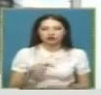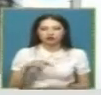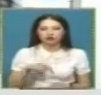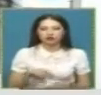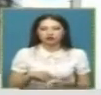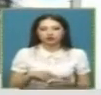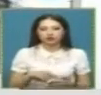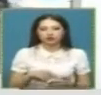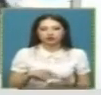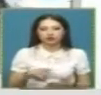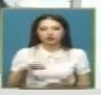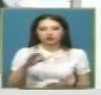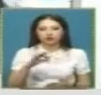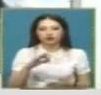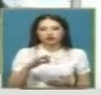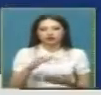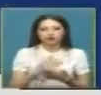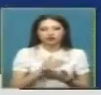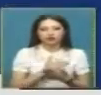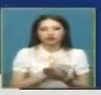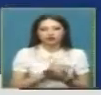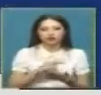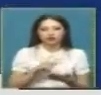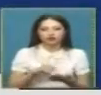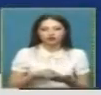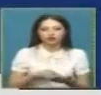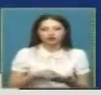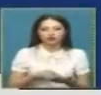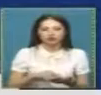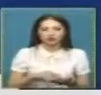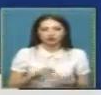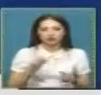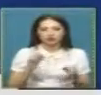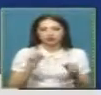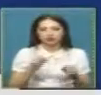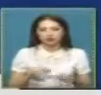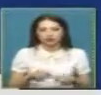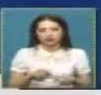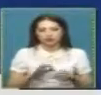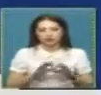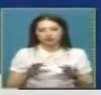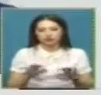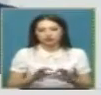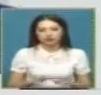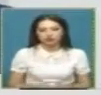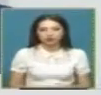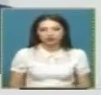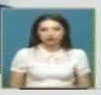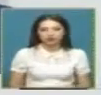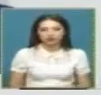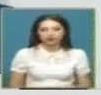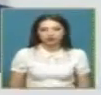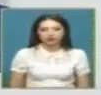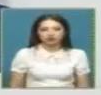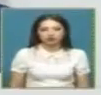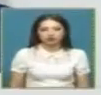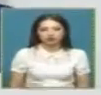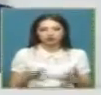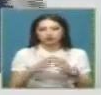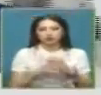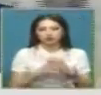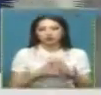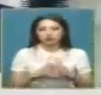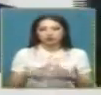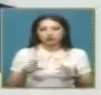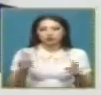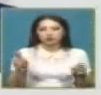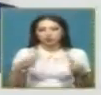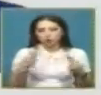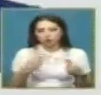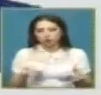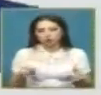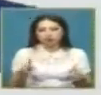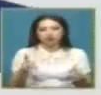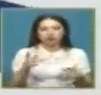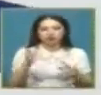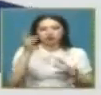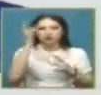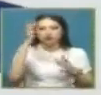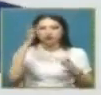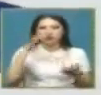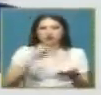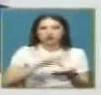шығармашылық жұмыстардың сондай бір жинағы десек те болады. Ауылдағы мәдениет үйлерінде, ауылдағы клубтарда